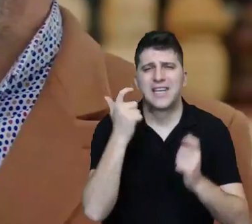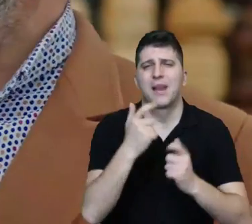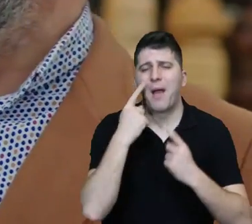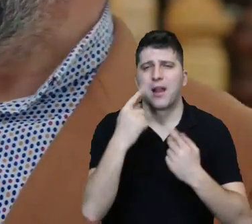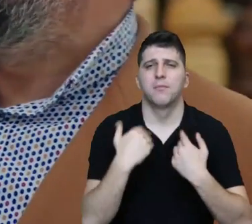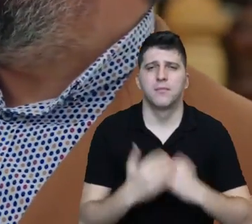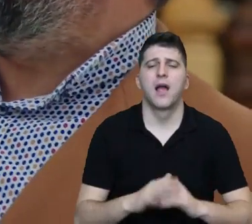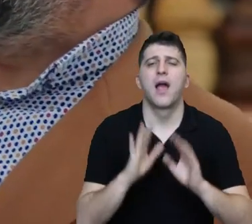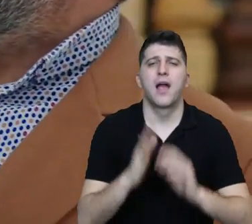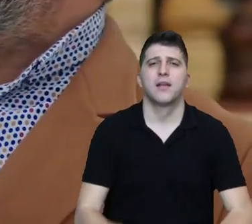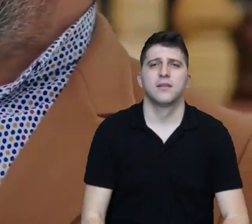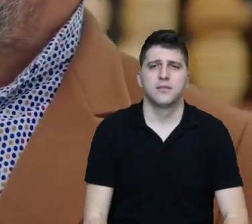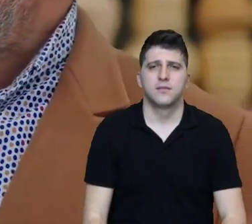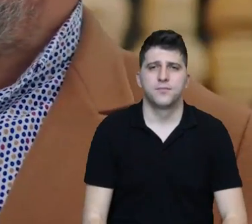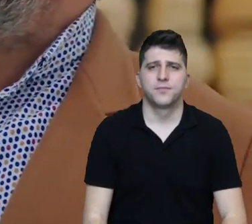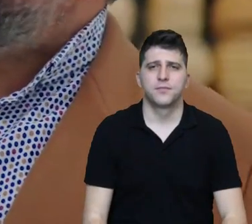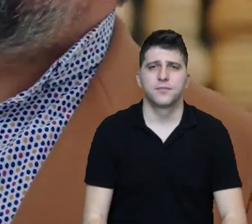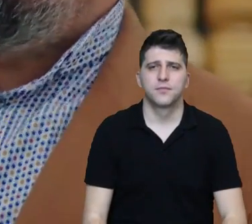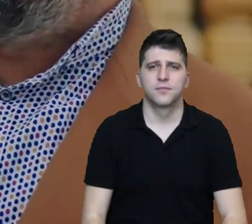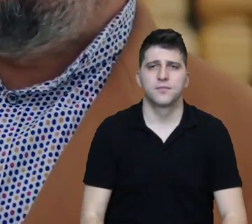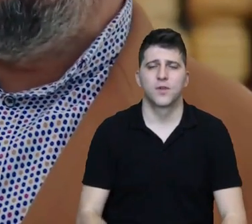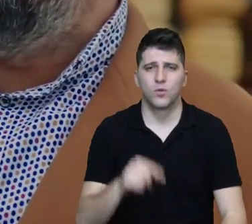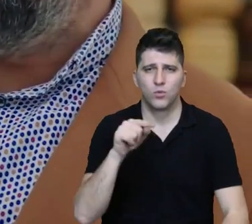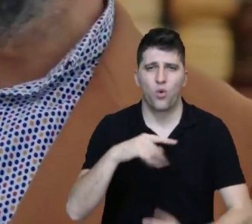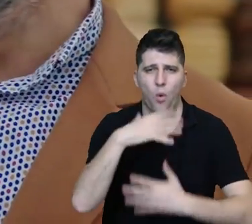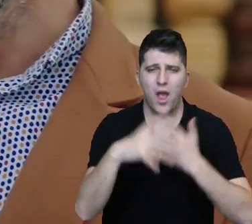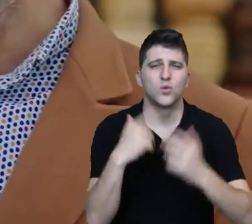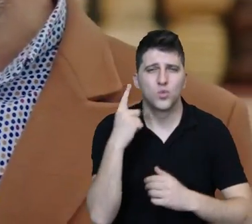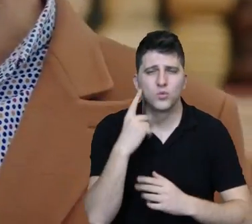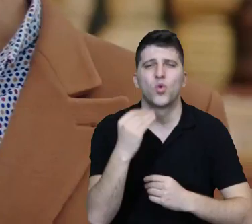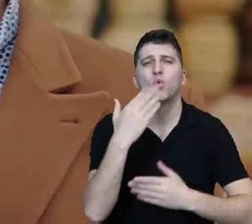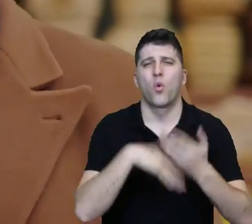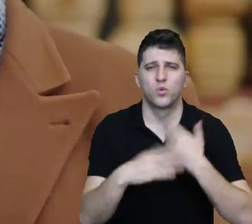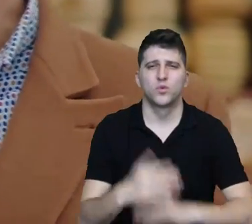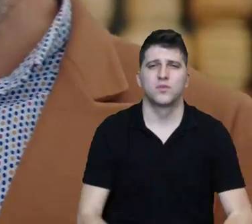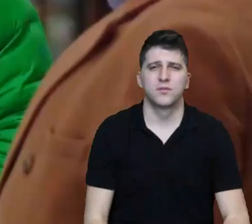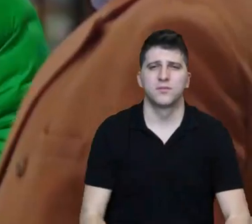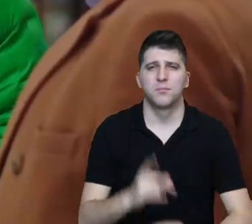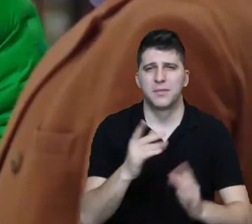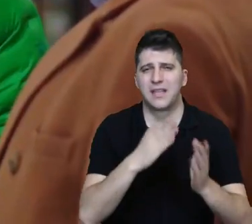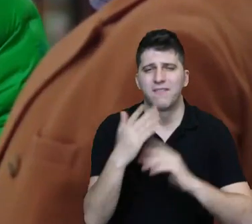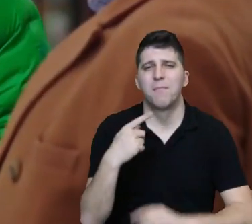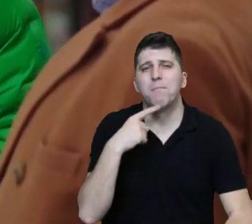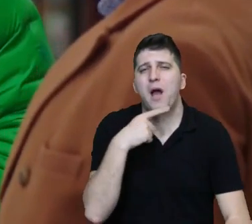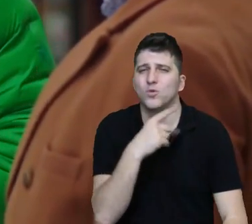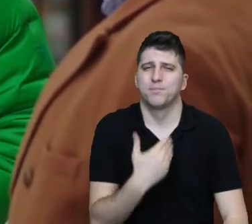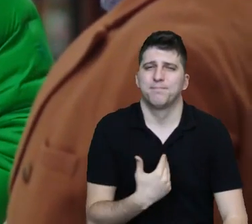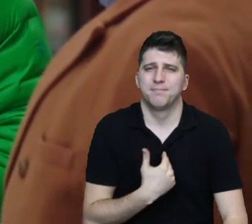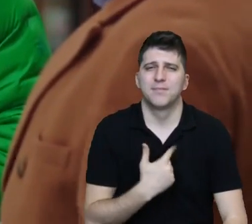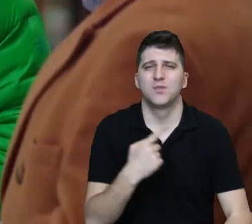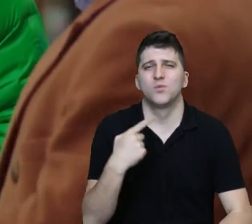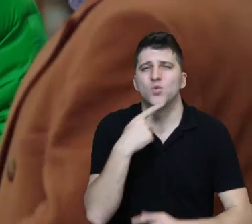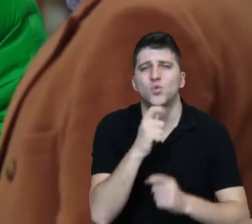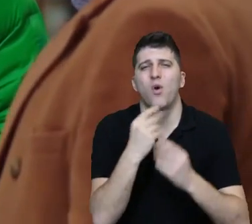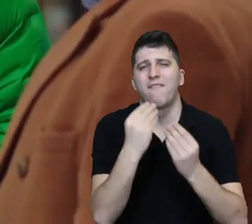bakalım. Ha, ya bak, aslında ben bugün yaşananları duydum. Çok da yoruldunuz. Bir taraftan da mahcubuz yani. Bunlarla karşı